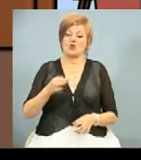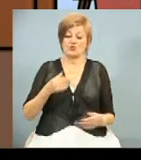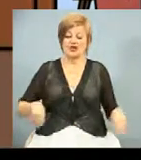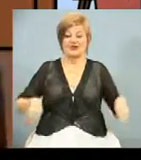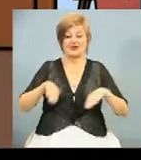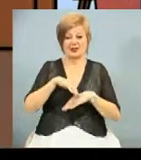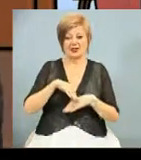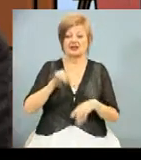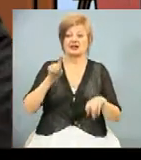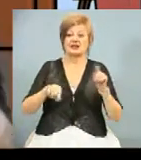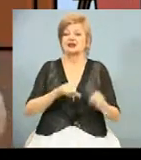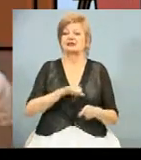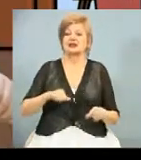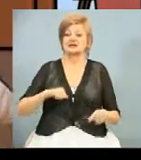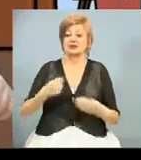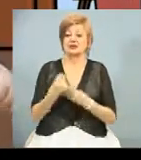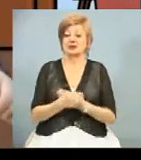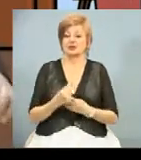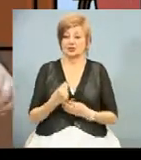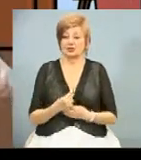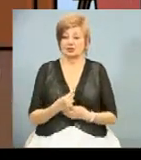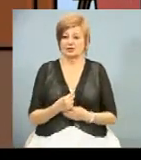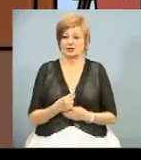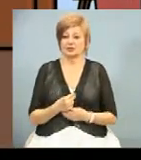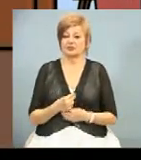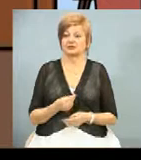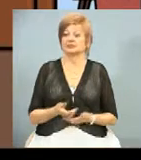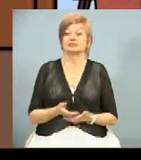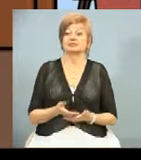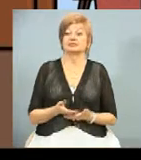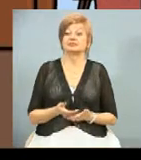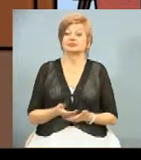сами лечат. Врачов во вторник не ладает медиан. Да,